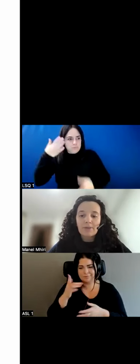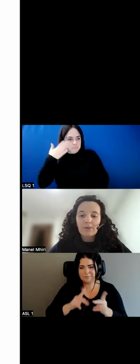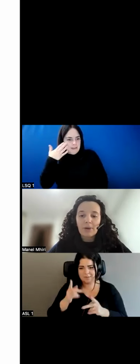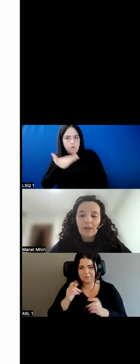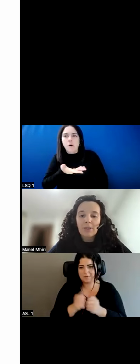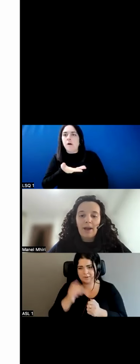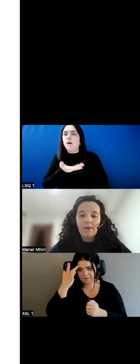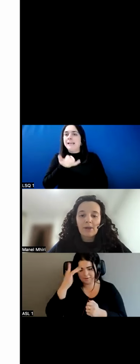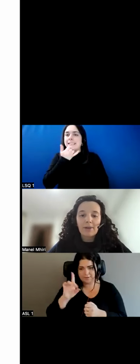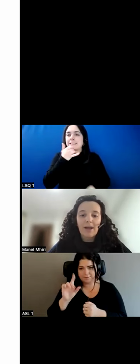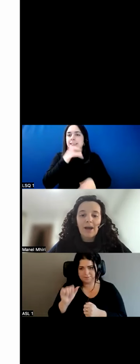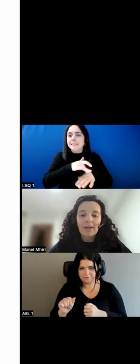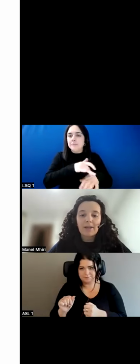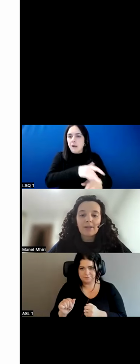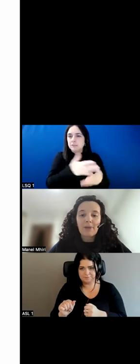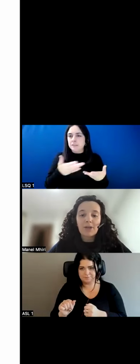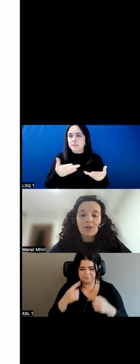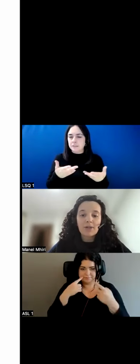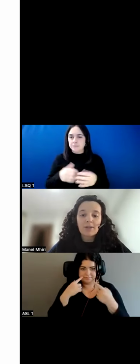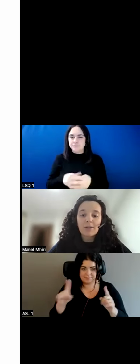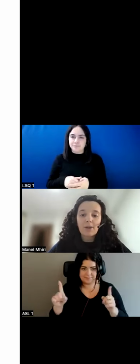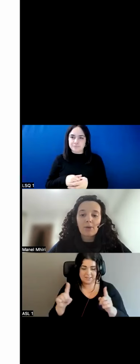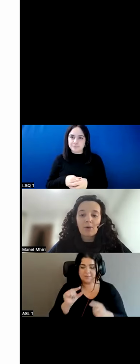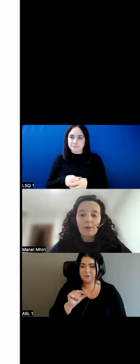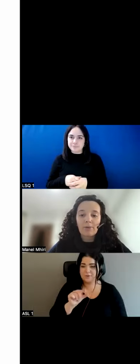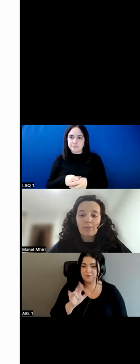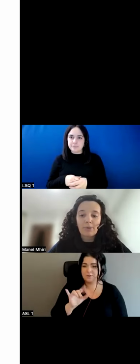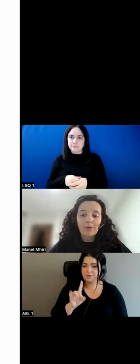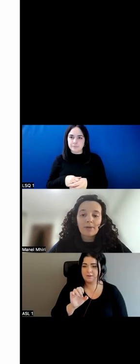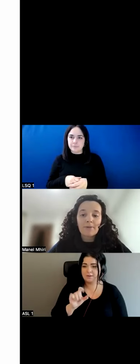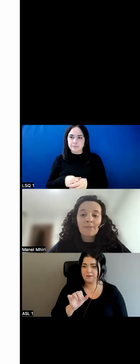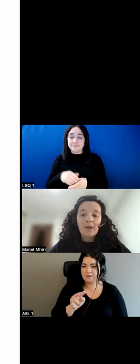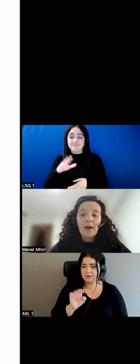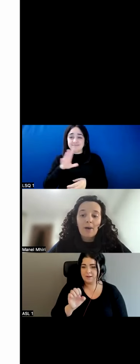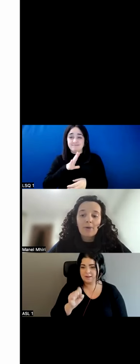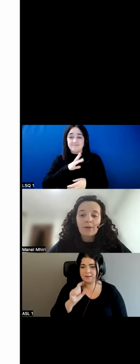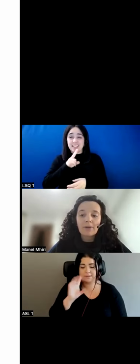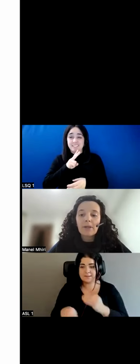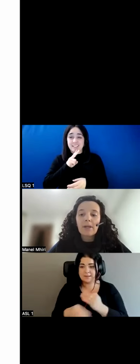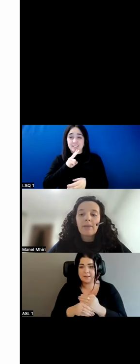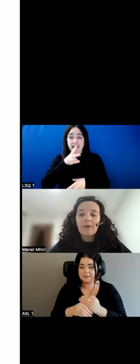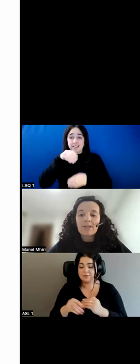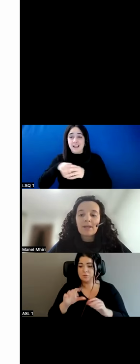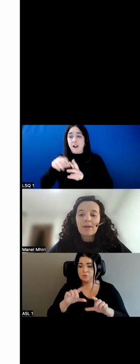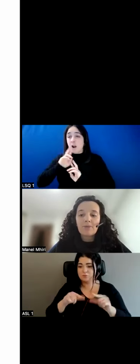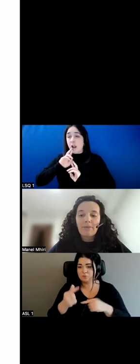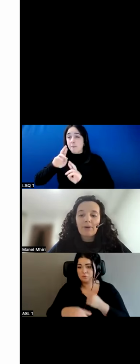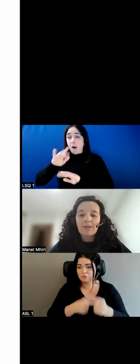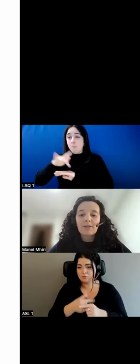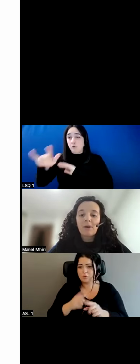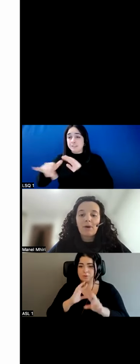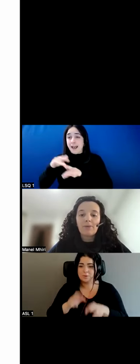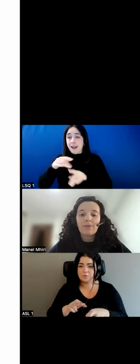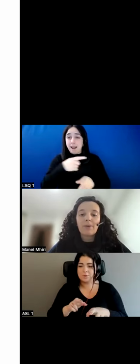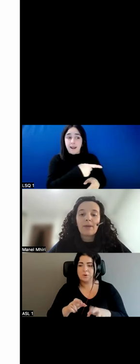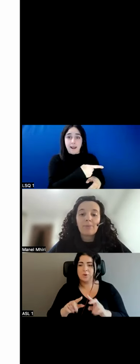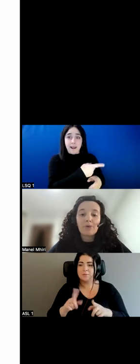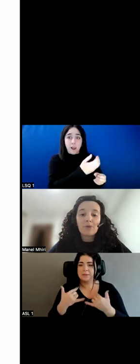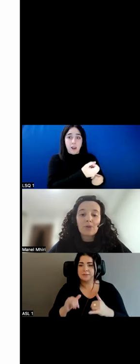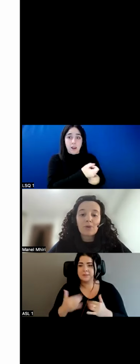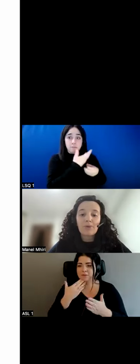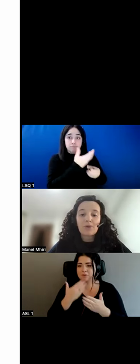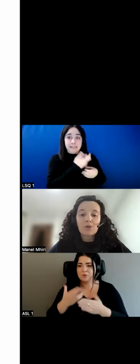ayant des déficiences intellectuelles. Malheureusement, ces lignes directrices n'ont pas été mentionnées dans le rapport mondial. Mais